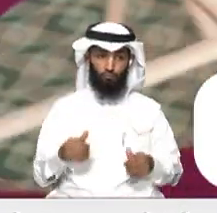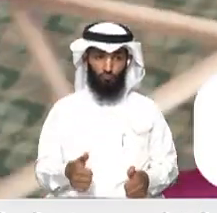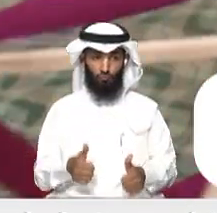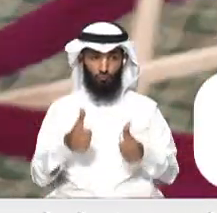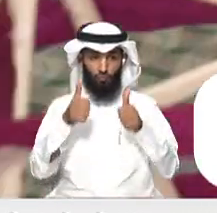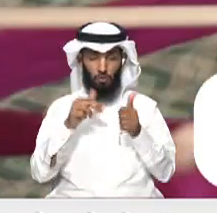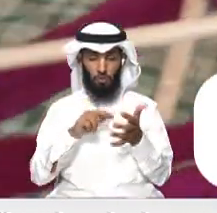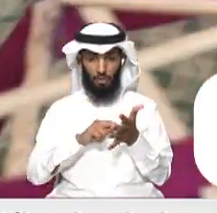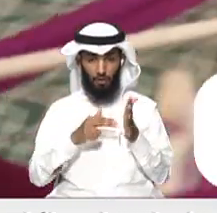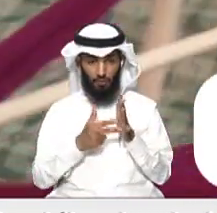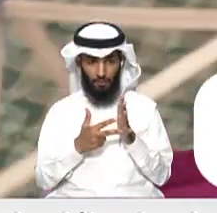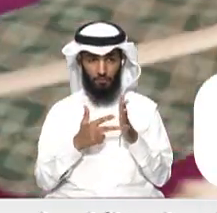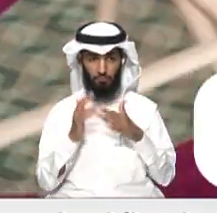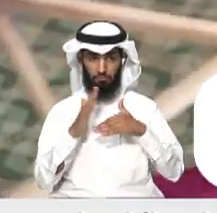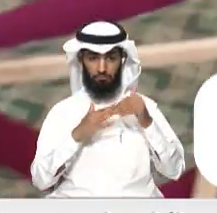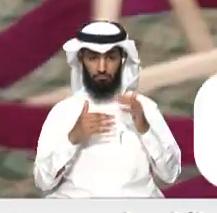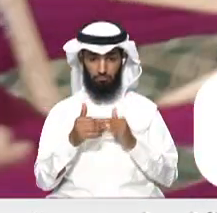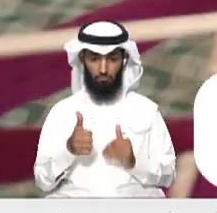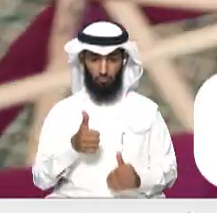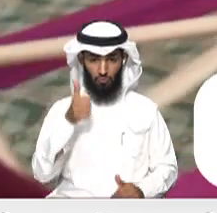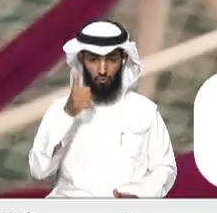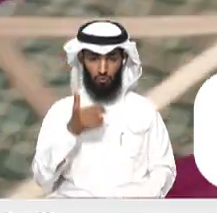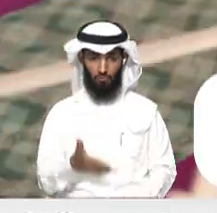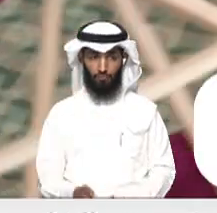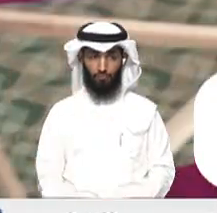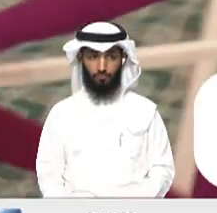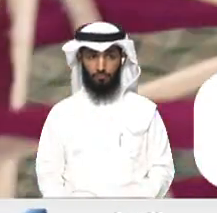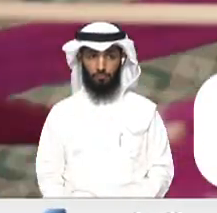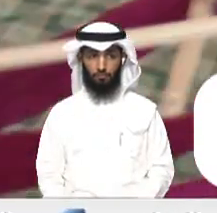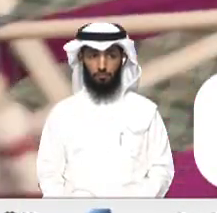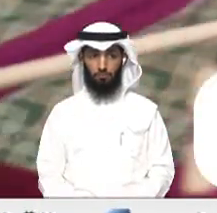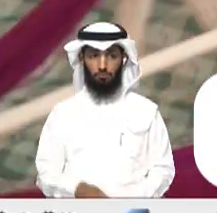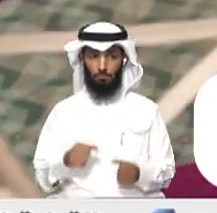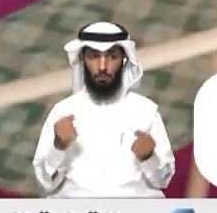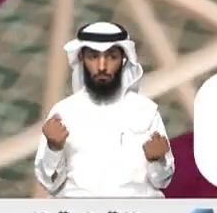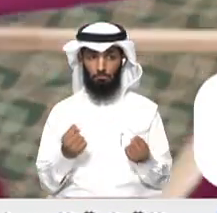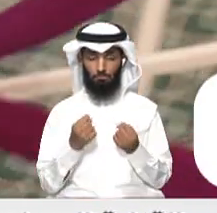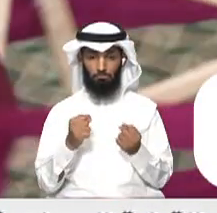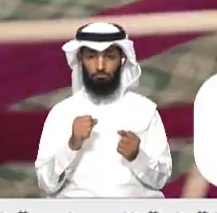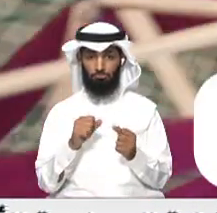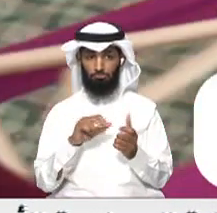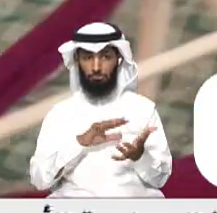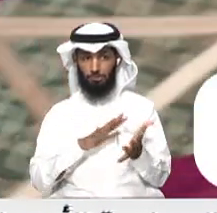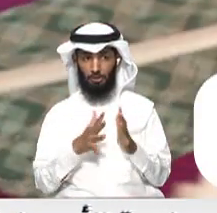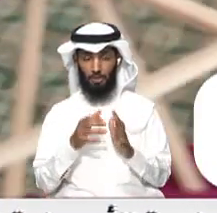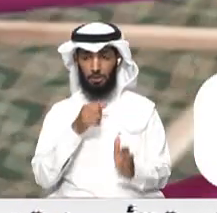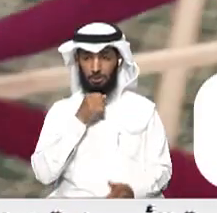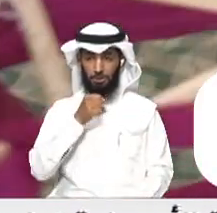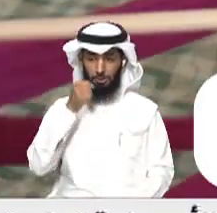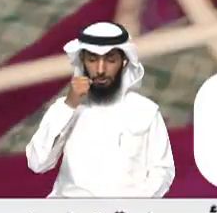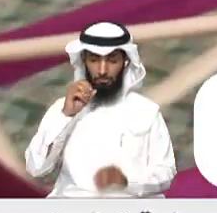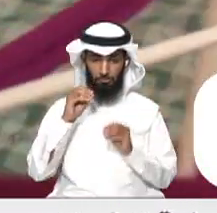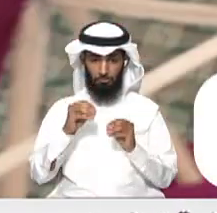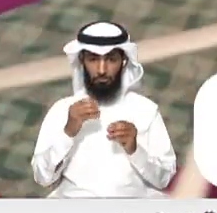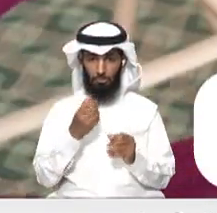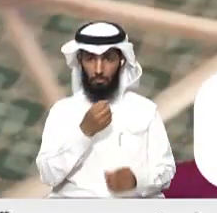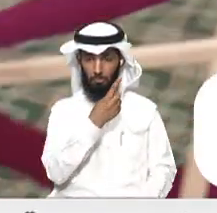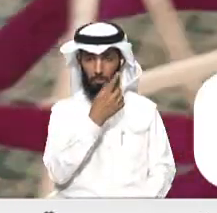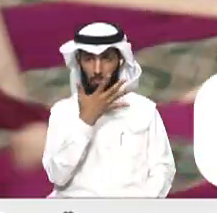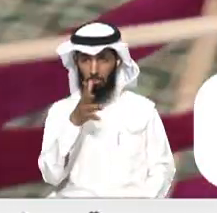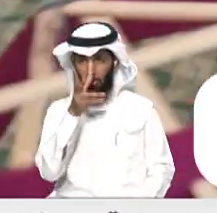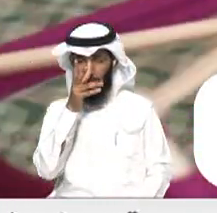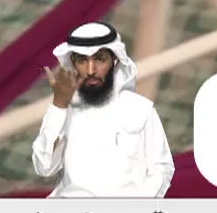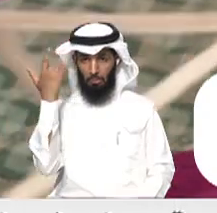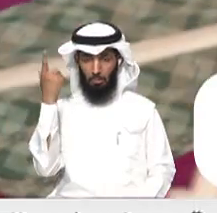مناسبات سيادات بتحصل كلمة يدي هني، ولا شباب نشأ قد يشتغلوا هني الخمس جمعة على يداو مسقط يجي خمس جمعة أو عنده